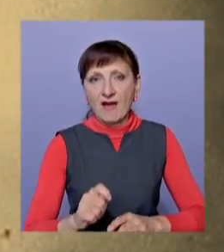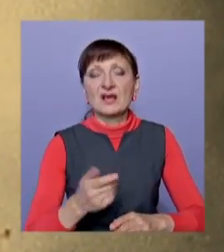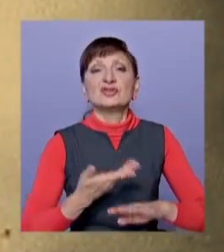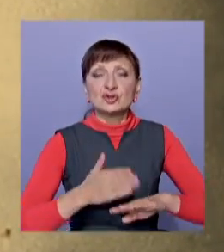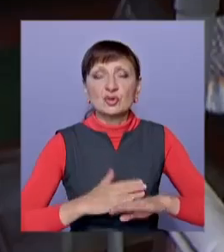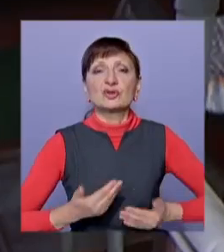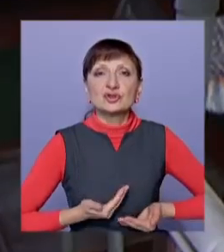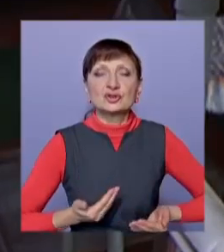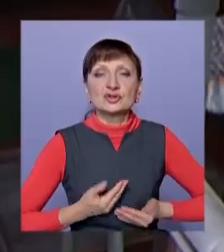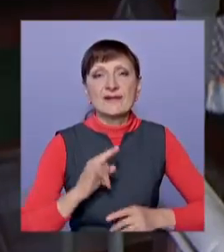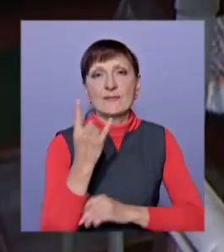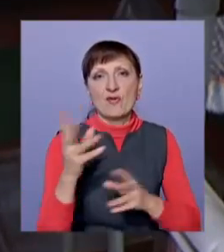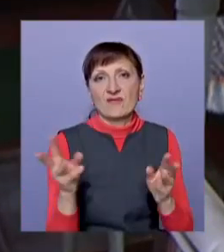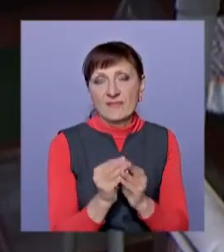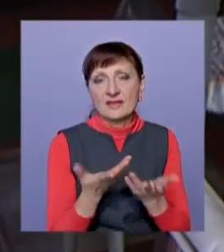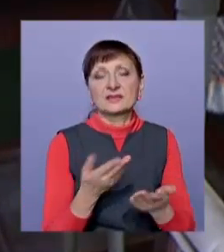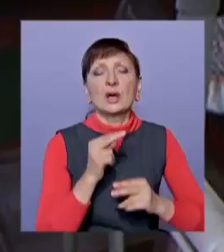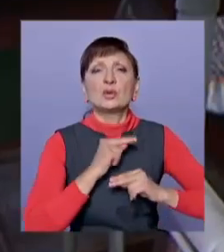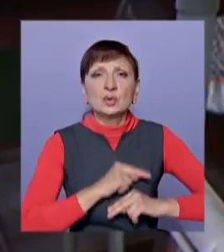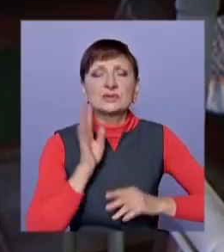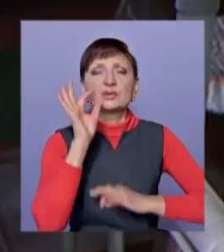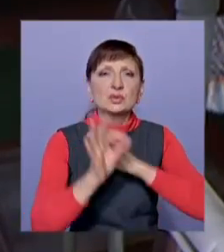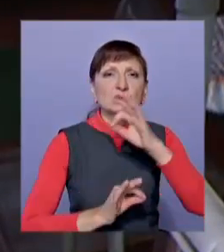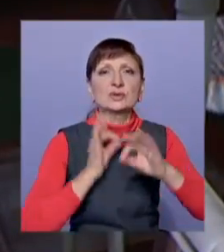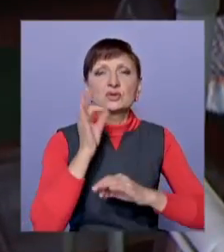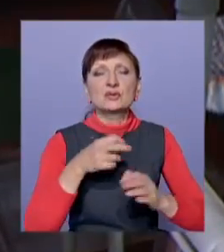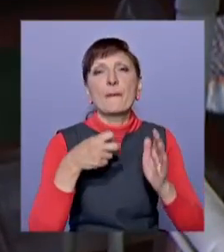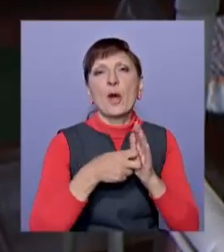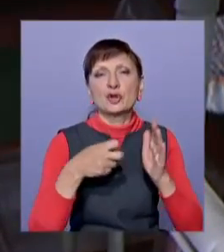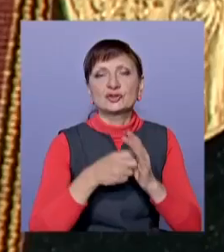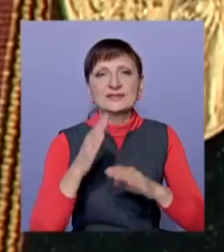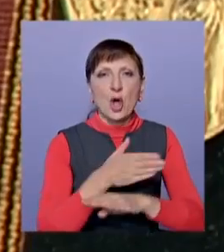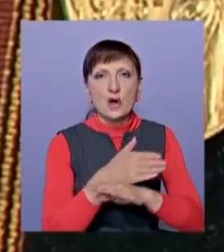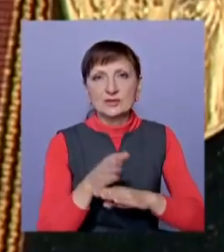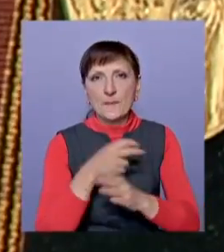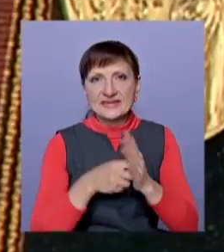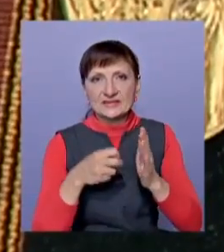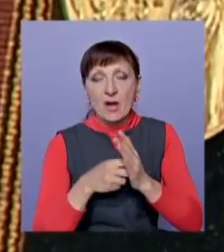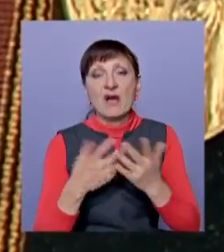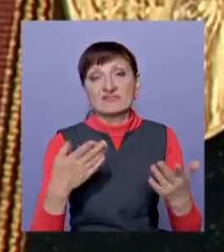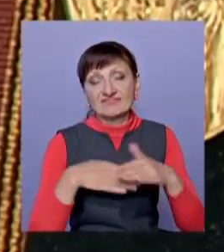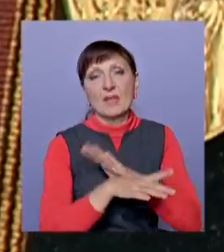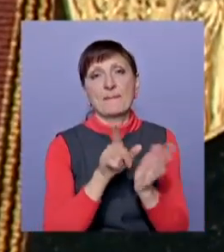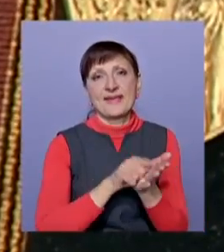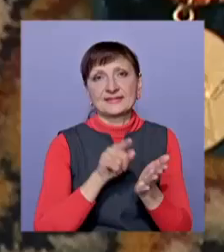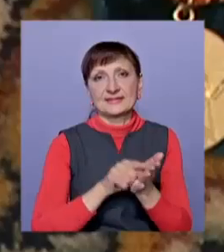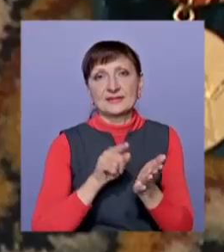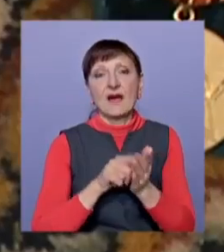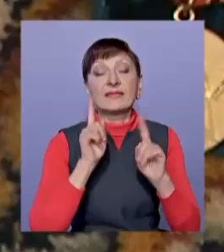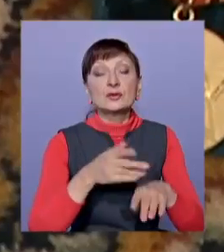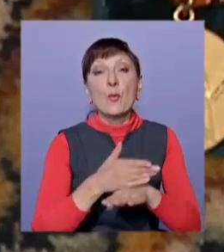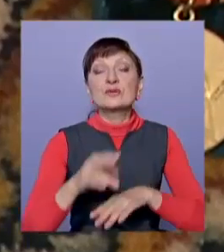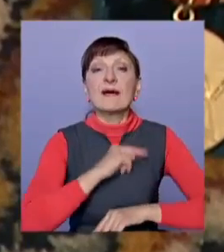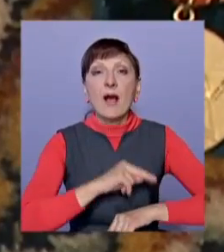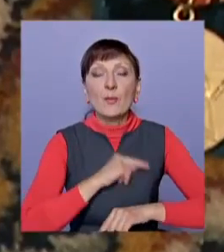выпала молодой женщине с ребенком. Трудилась сутками на главпочтамте сортировщиком. Оттуда и вышла на пенсию. Умудрялась после